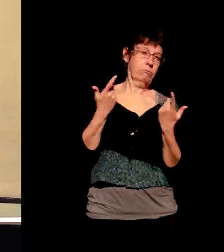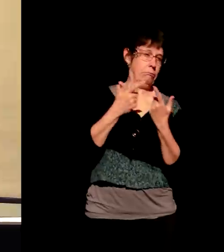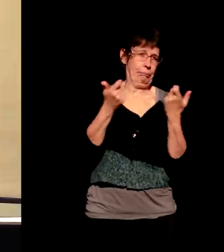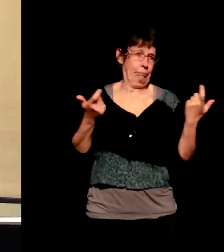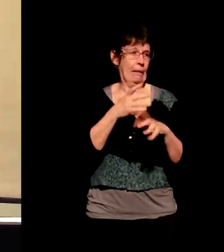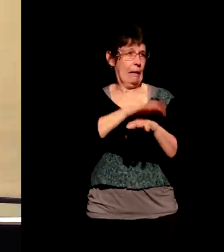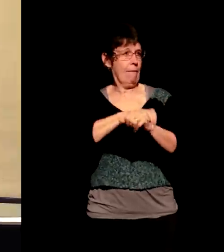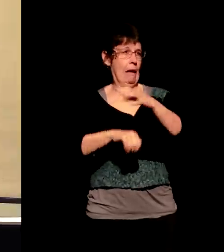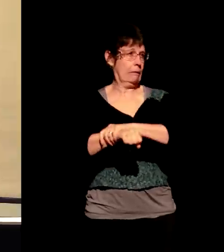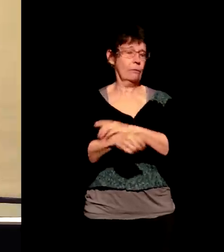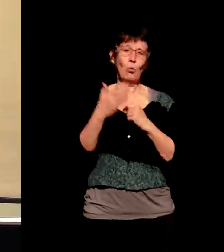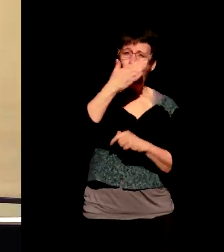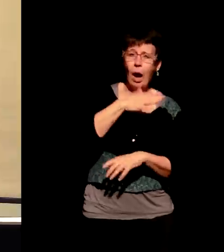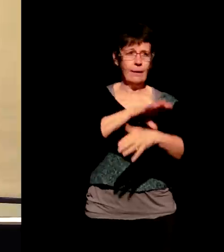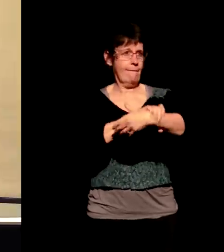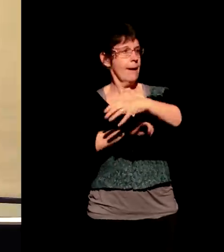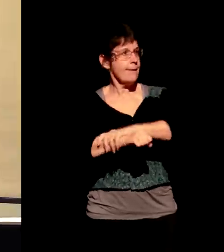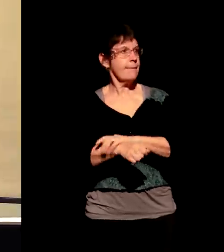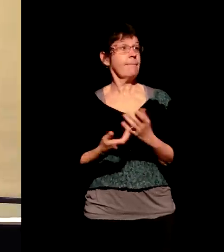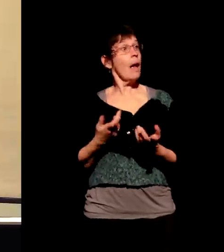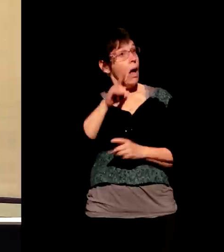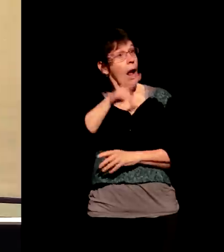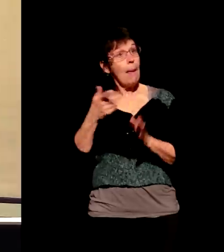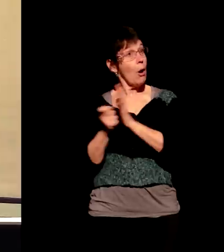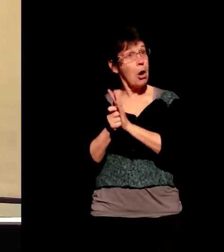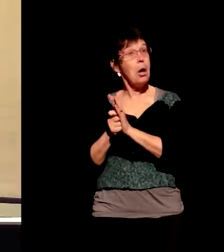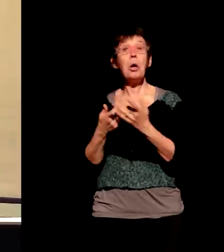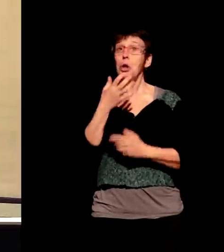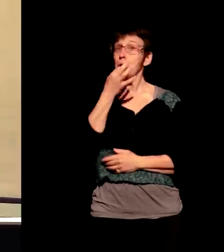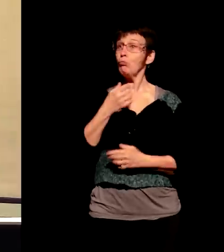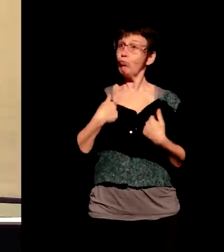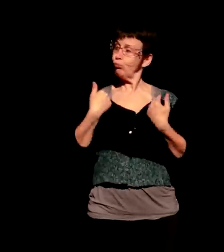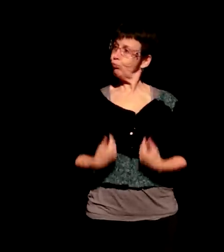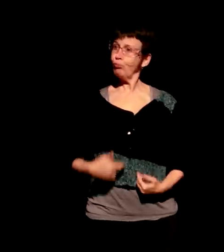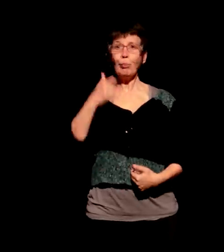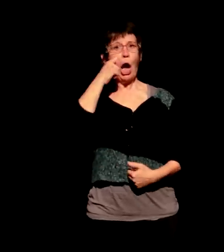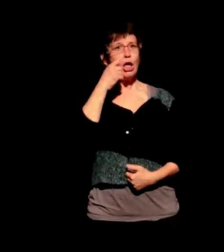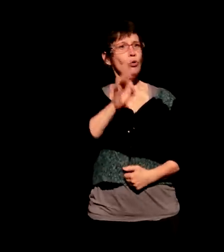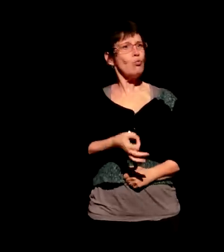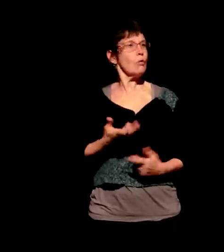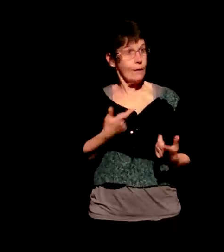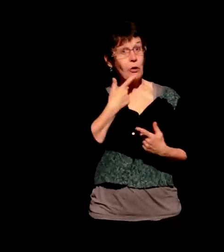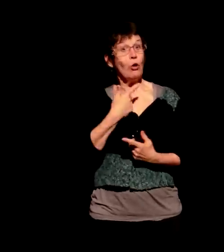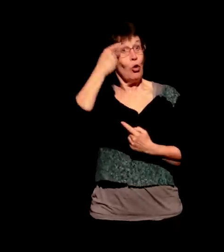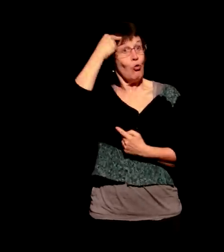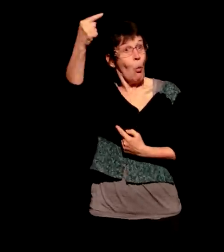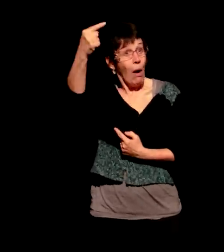l'époque, dire « je suis raciste » n'était pas subversif. Dire à l'époque « je suis raciste », c'était dire « je crois en la théorie des races ».